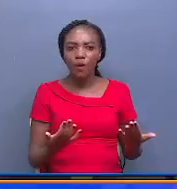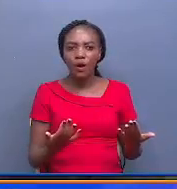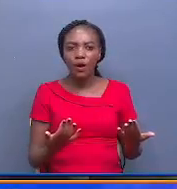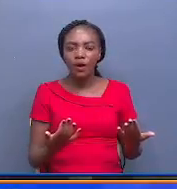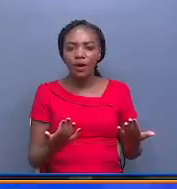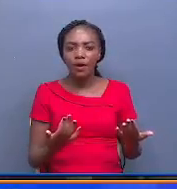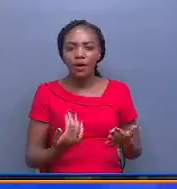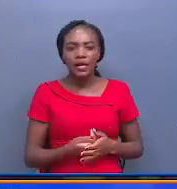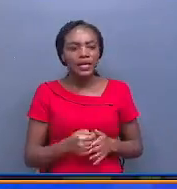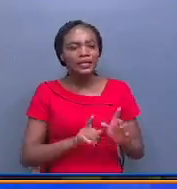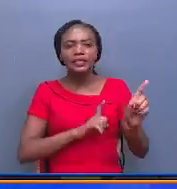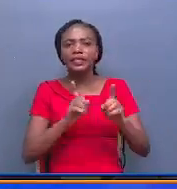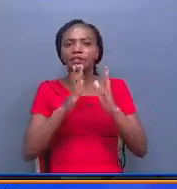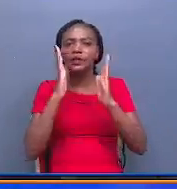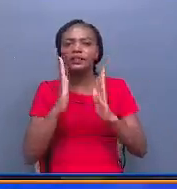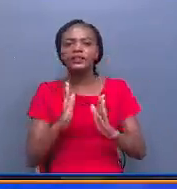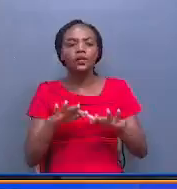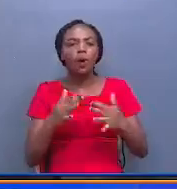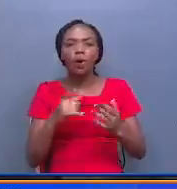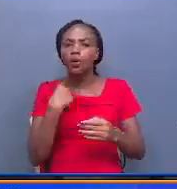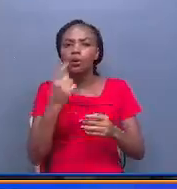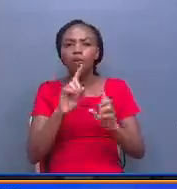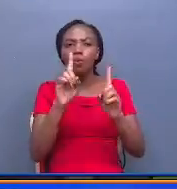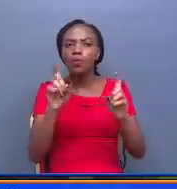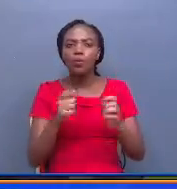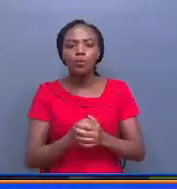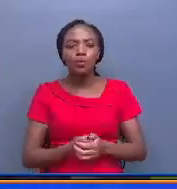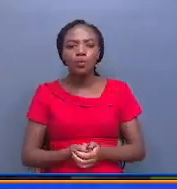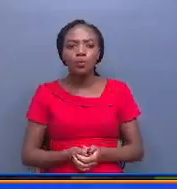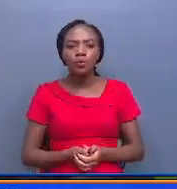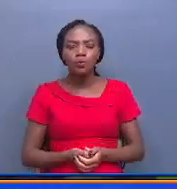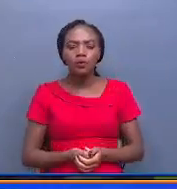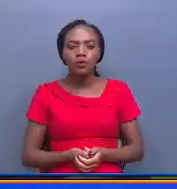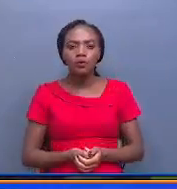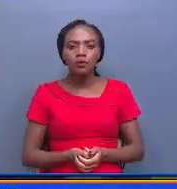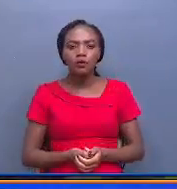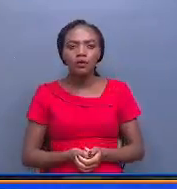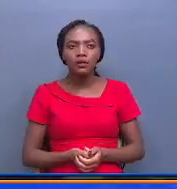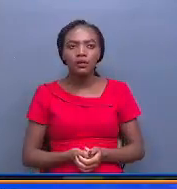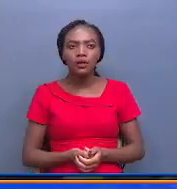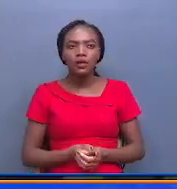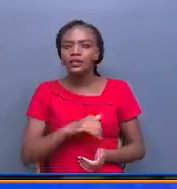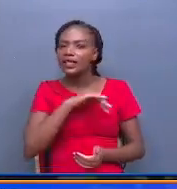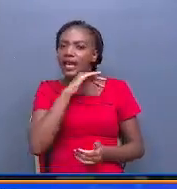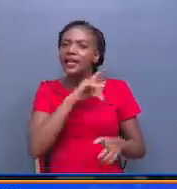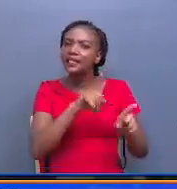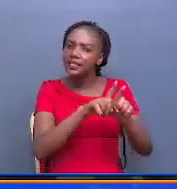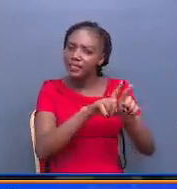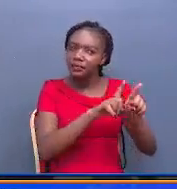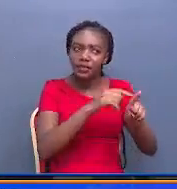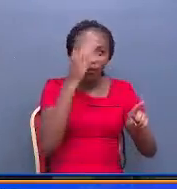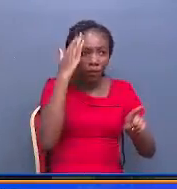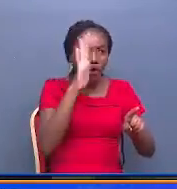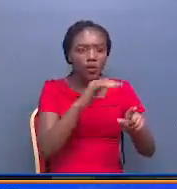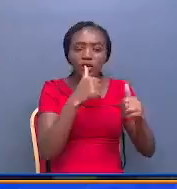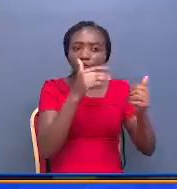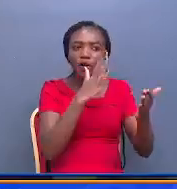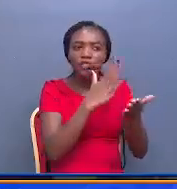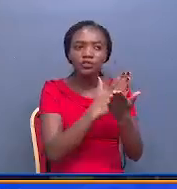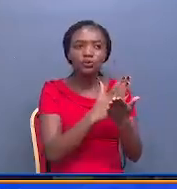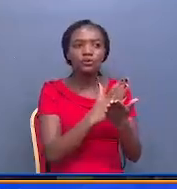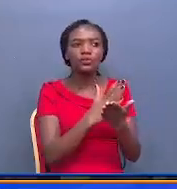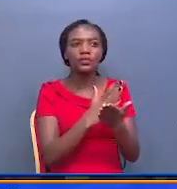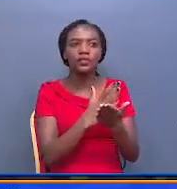Ni mtalii ametutembelea ama ni yule tunamjua? Si kitendawili tunamjua? Si ni